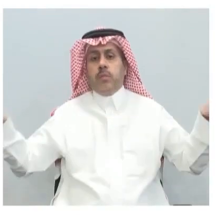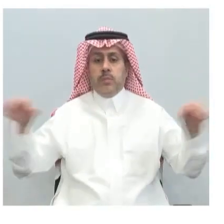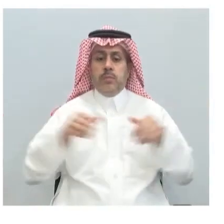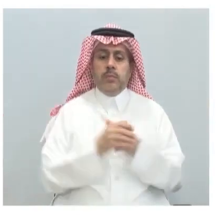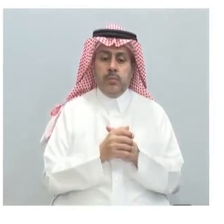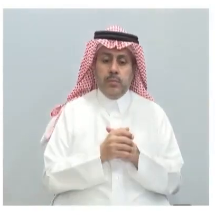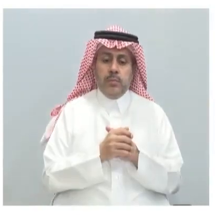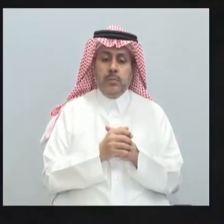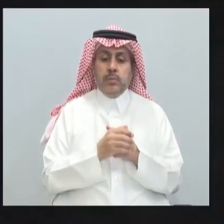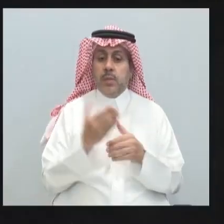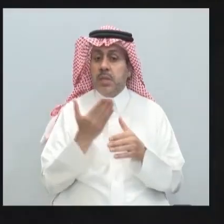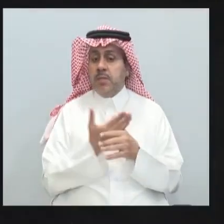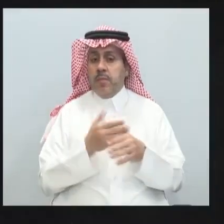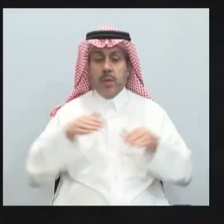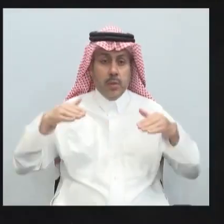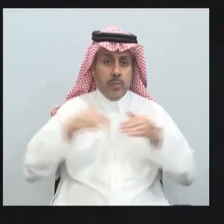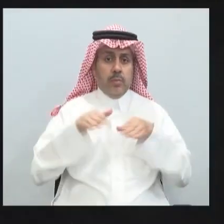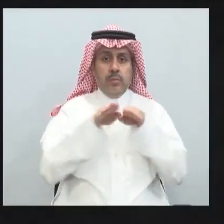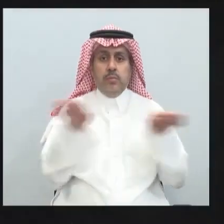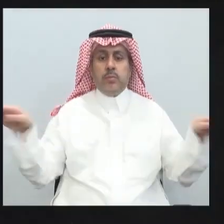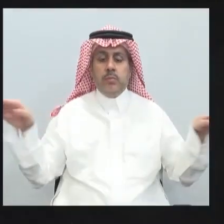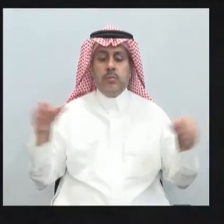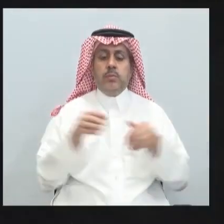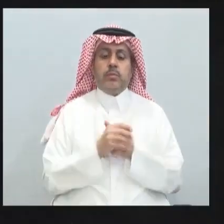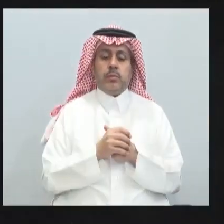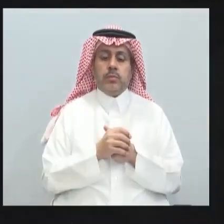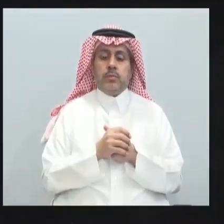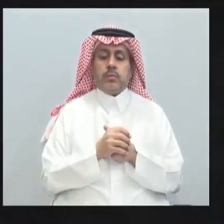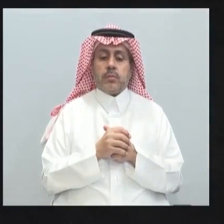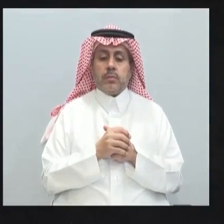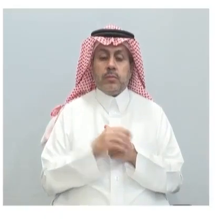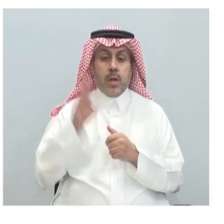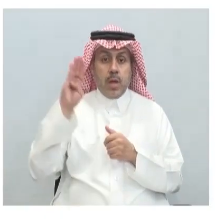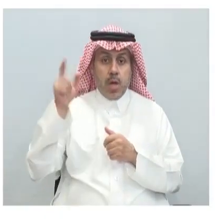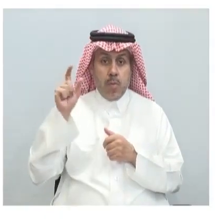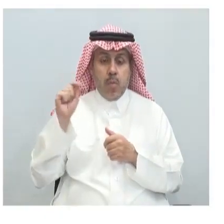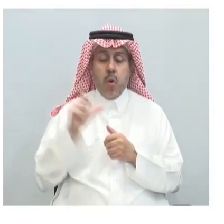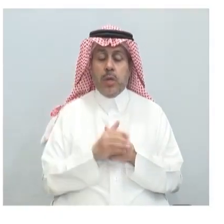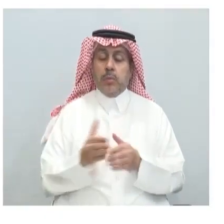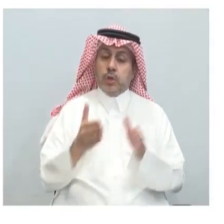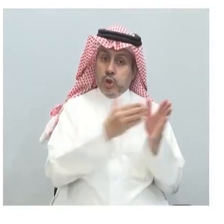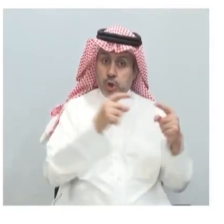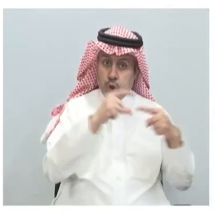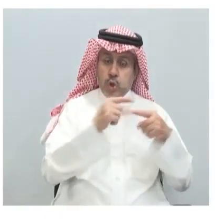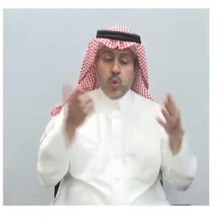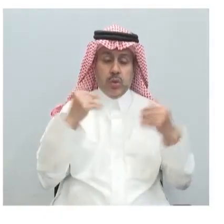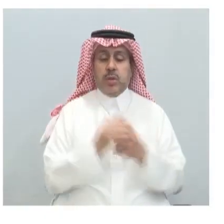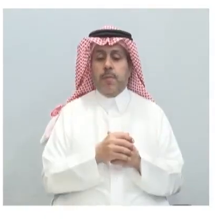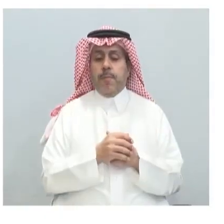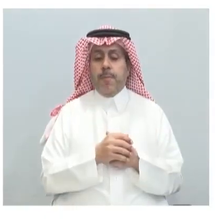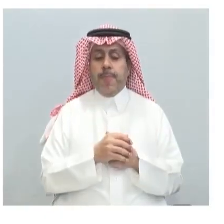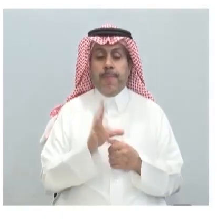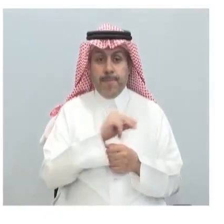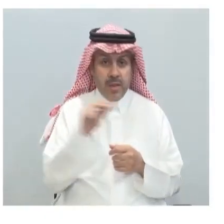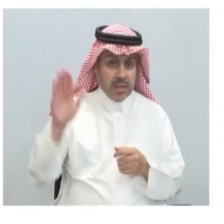حصل ارتداد فما السبب بحدوث هذا الارتداد لاحظ هنا الكربون متجه للاكسجين بنفس الطريقه في